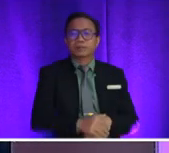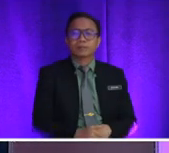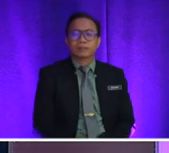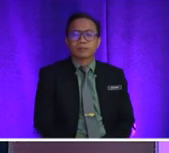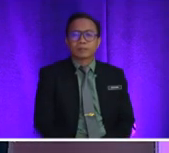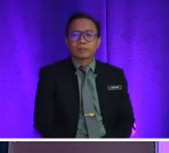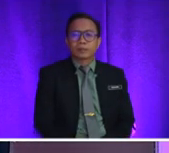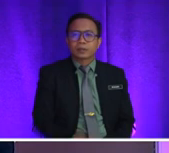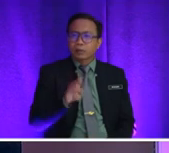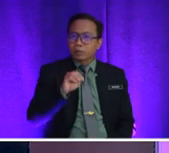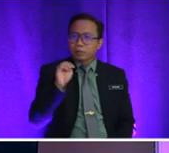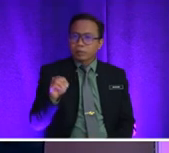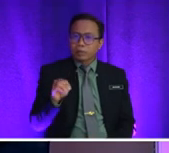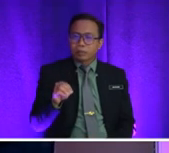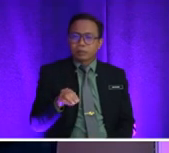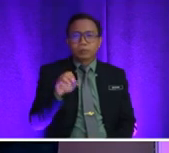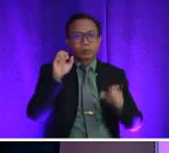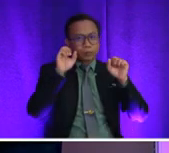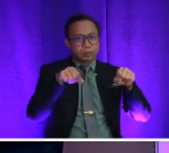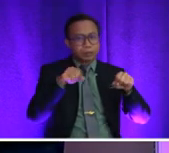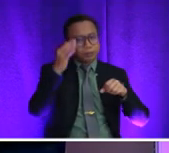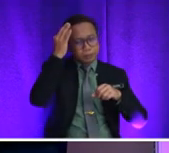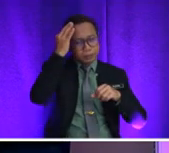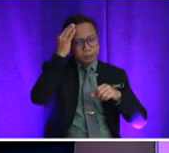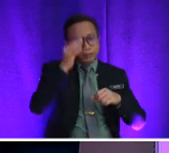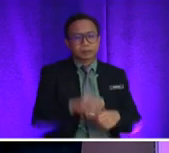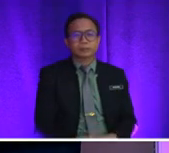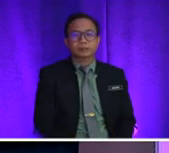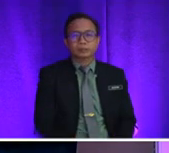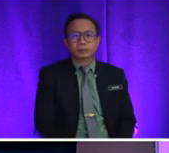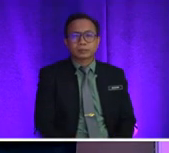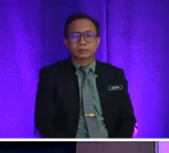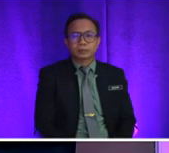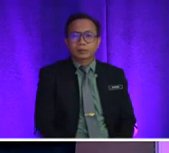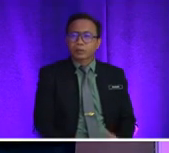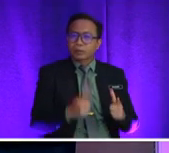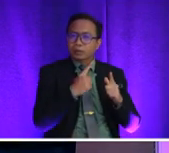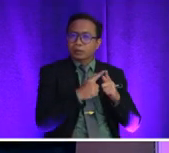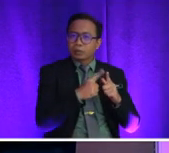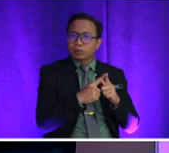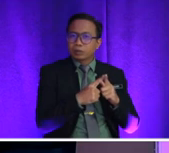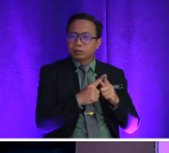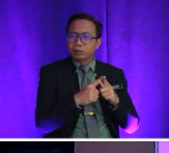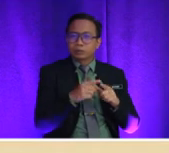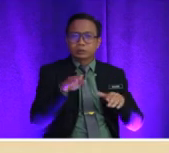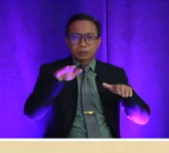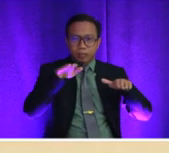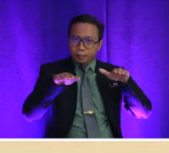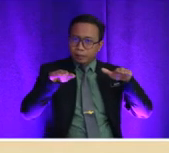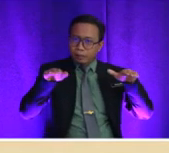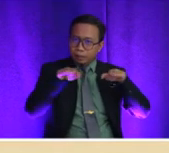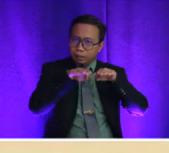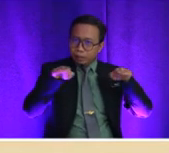saya sibuk cahaya fikih yang kedua menstabilkan suhu ataupun